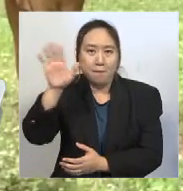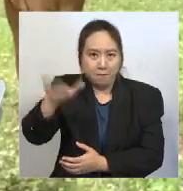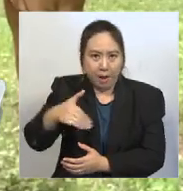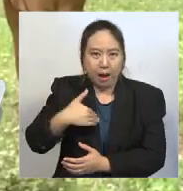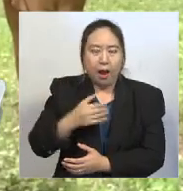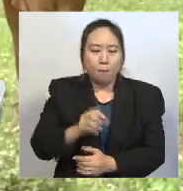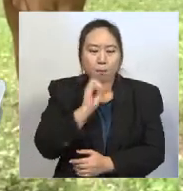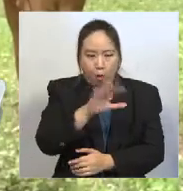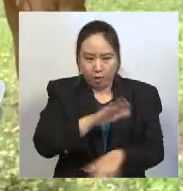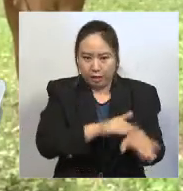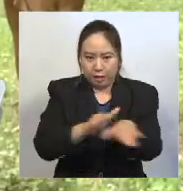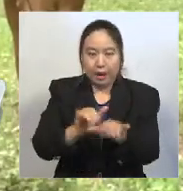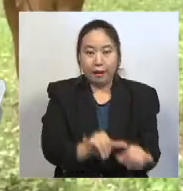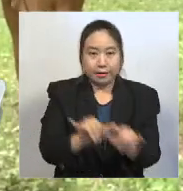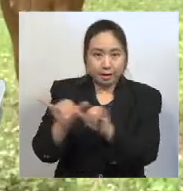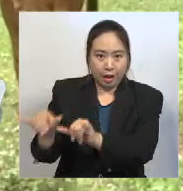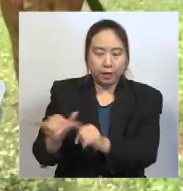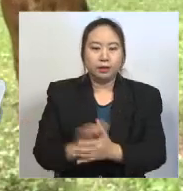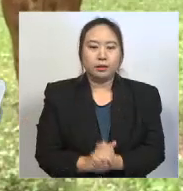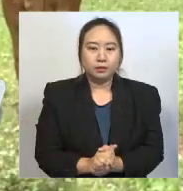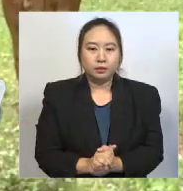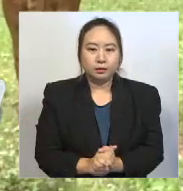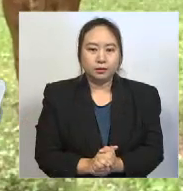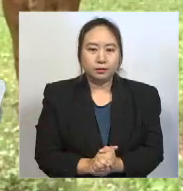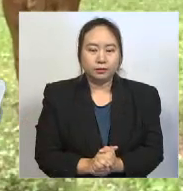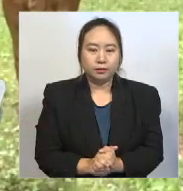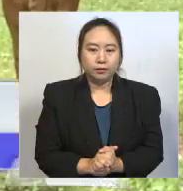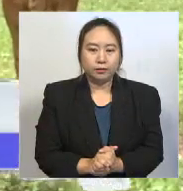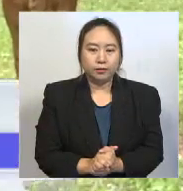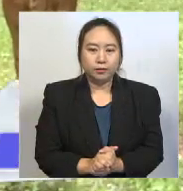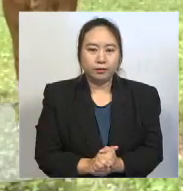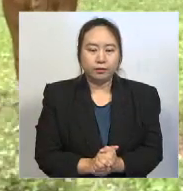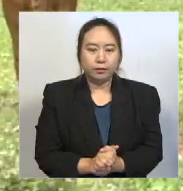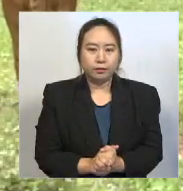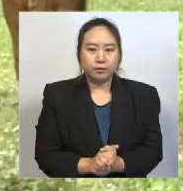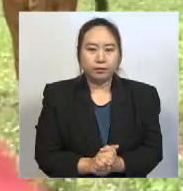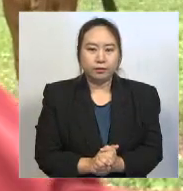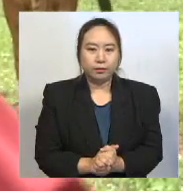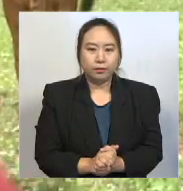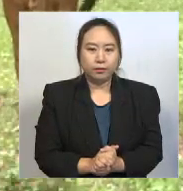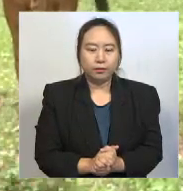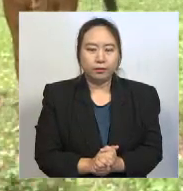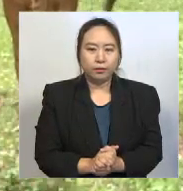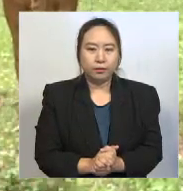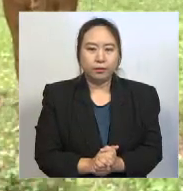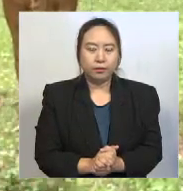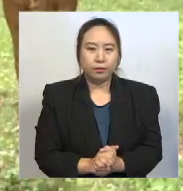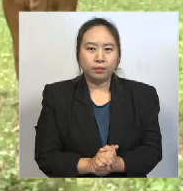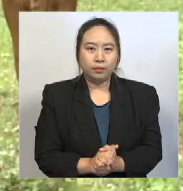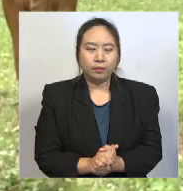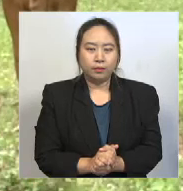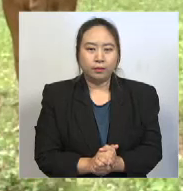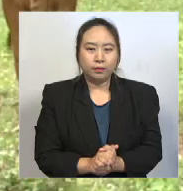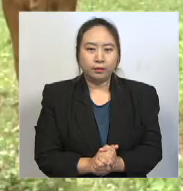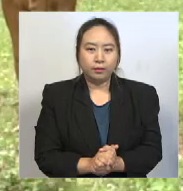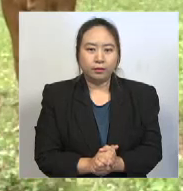พยพก็เลยอพยพเหลือแต่คน เหล ือ แต่คน แบบนี้มันเศร้าคนจัง แล้วงั